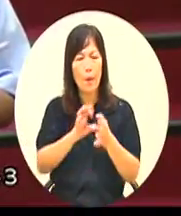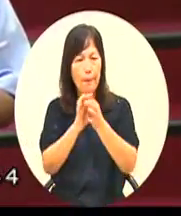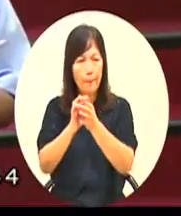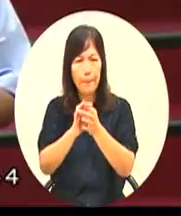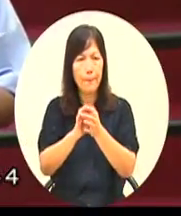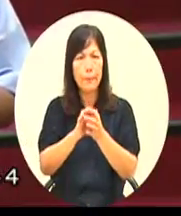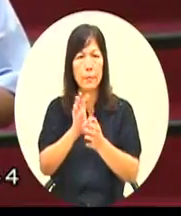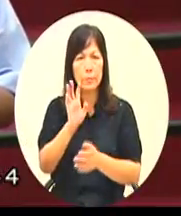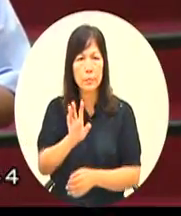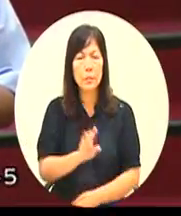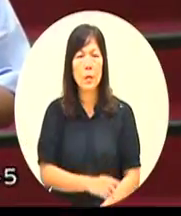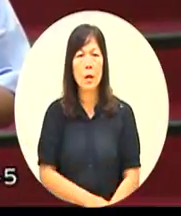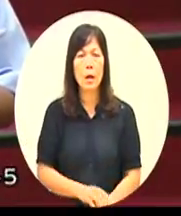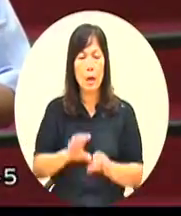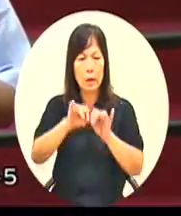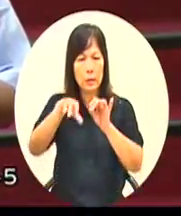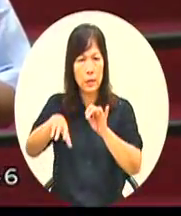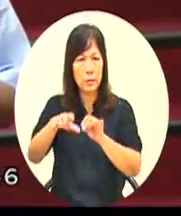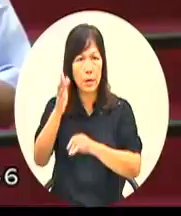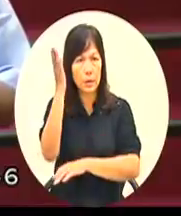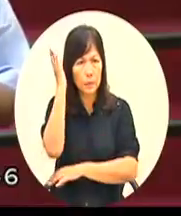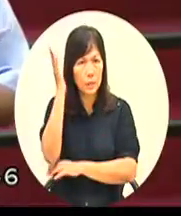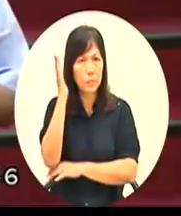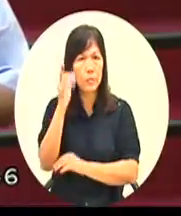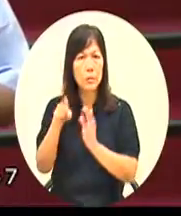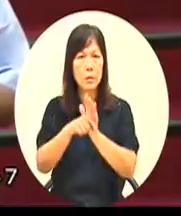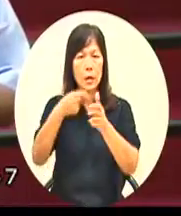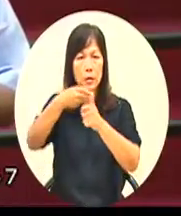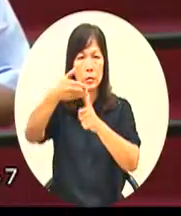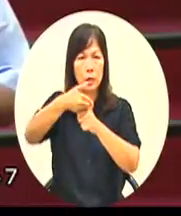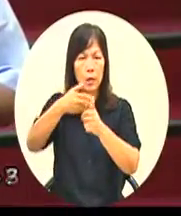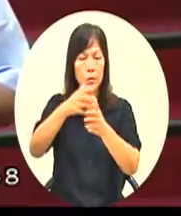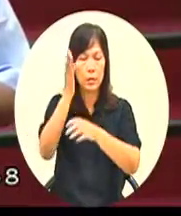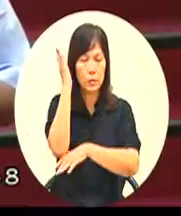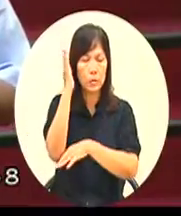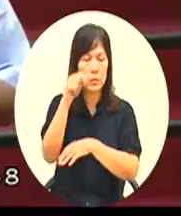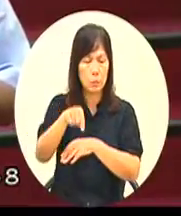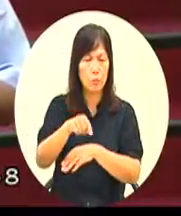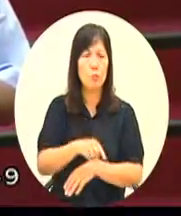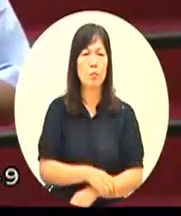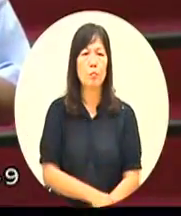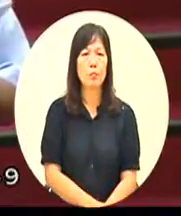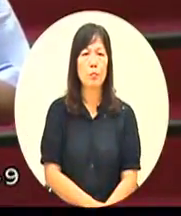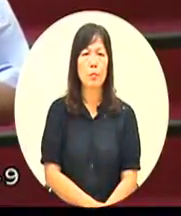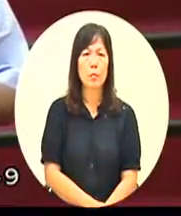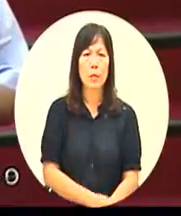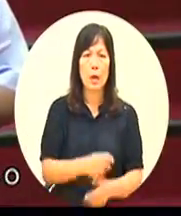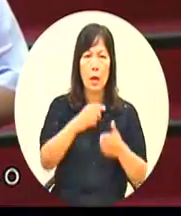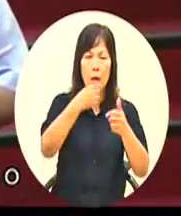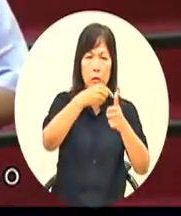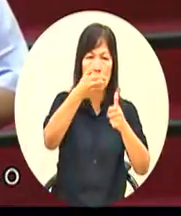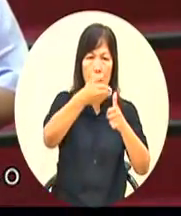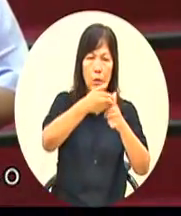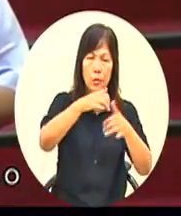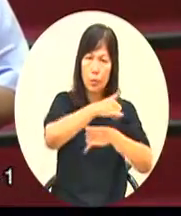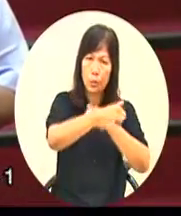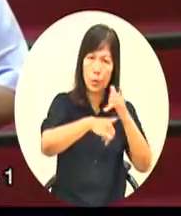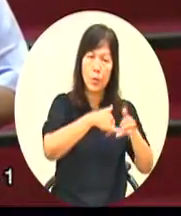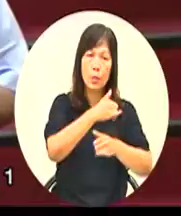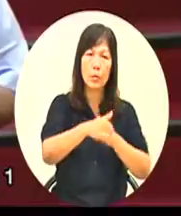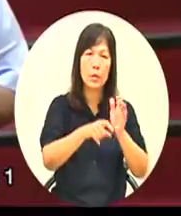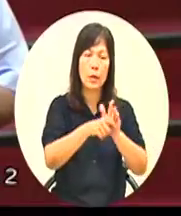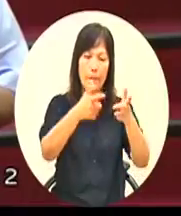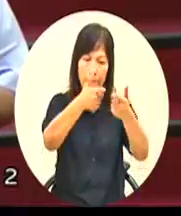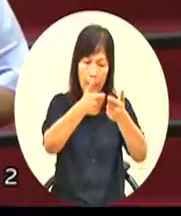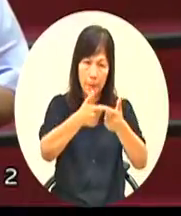地方政府的教育政策， 教育活动的配